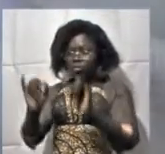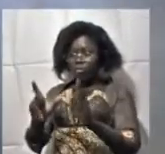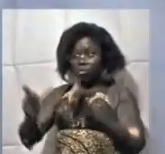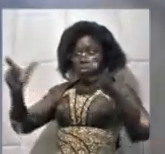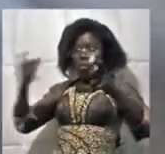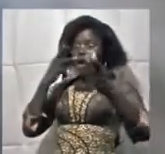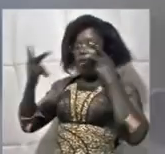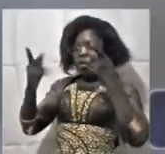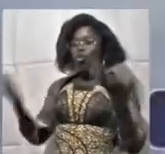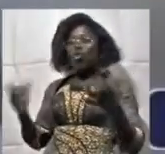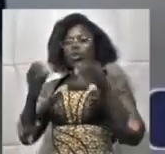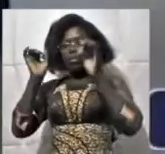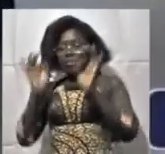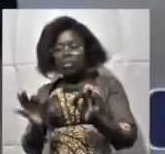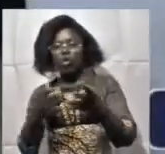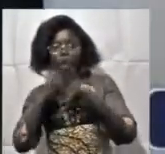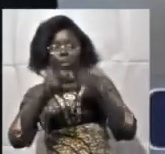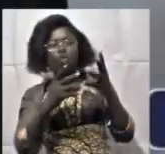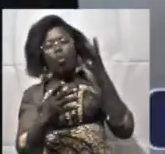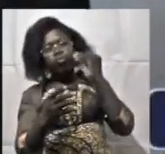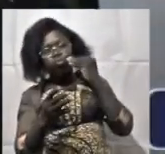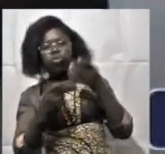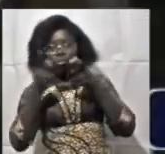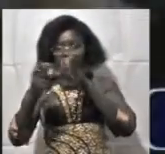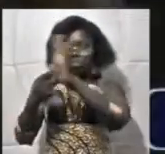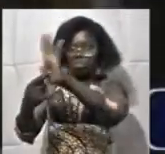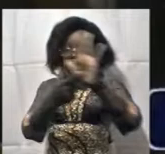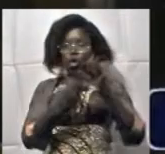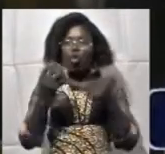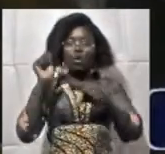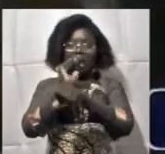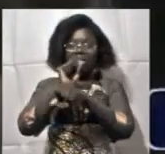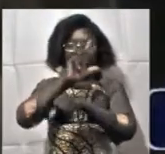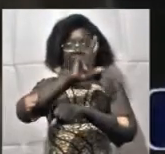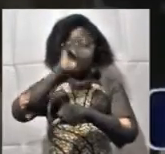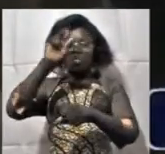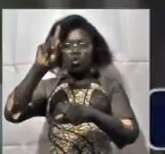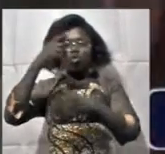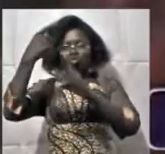cette vision onirique, l'investisseur, un groupe hôtelier à la renommée mondiale, s'est offert les